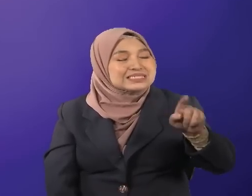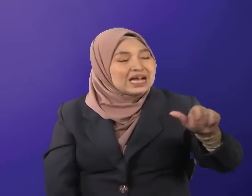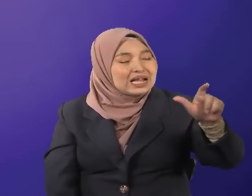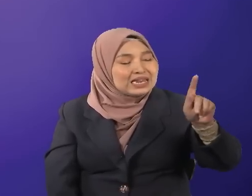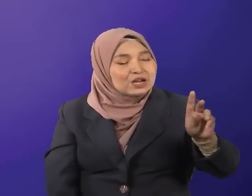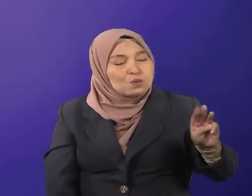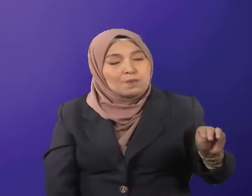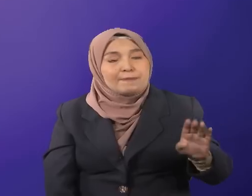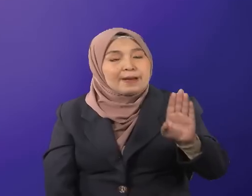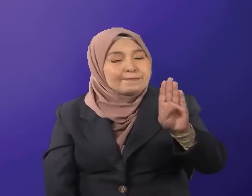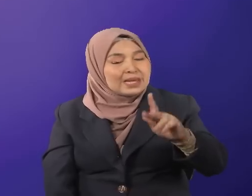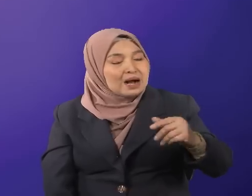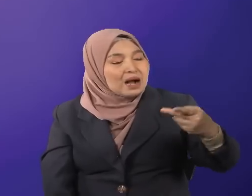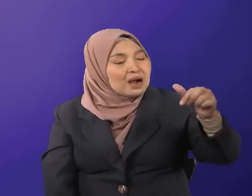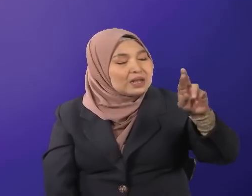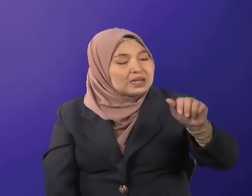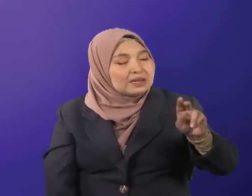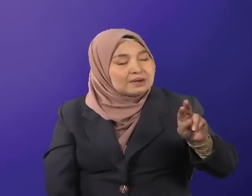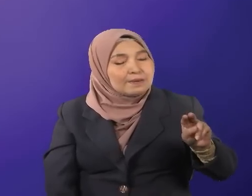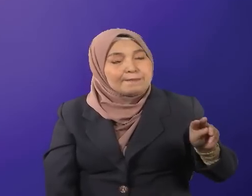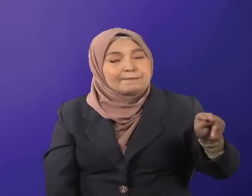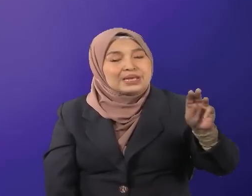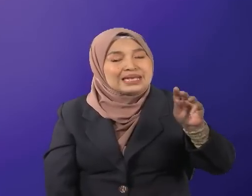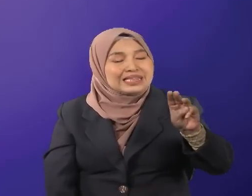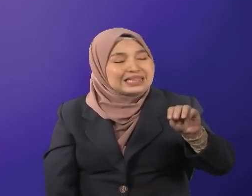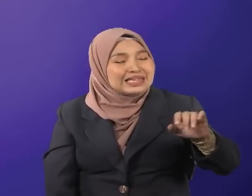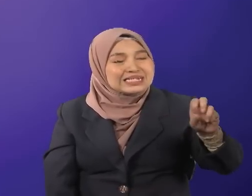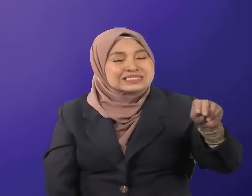ذَلِكُمْ. بِخَيْرٍ مِّنْ